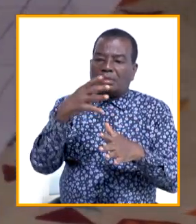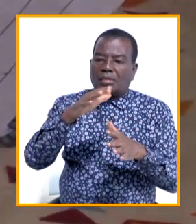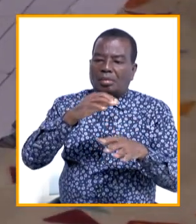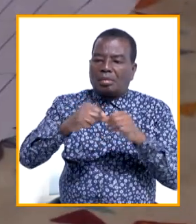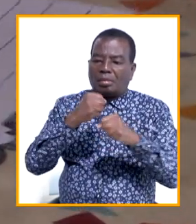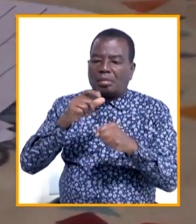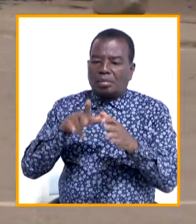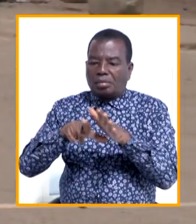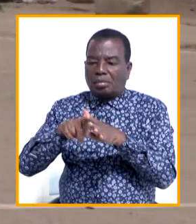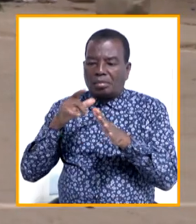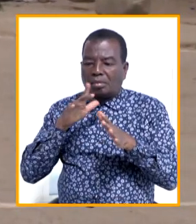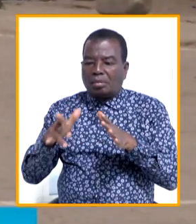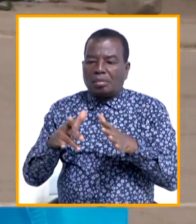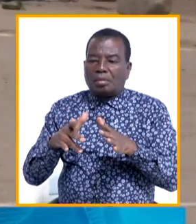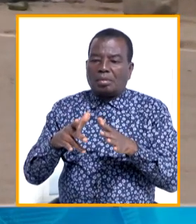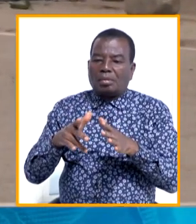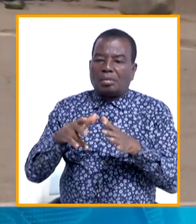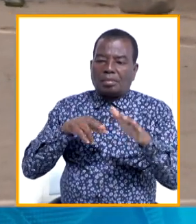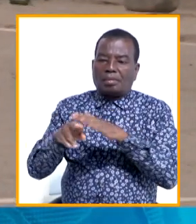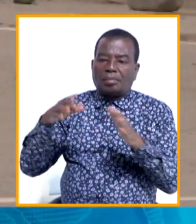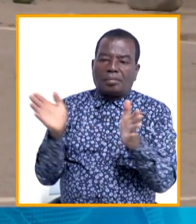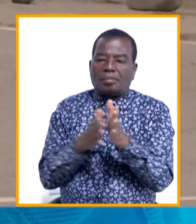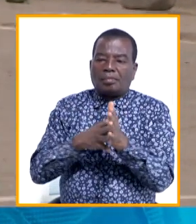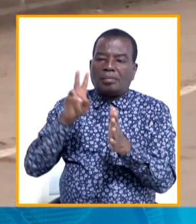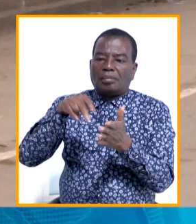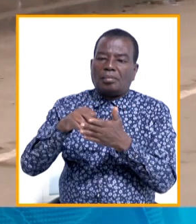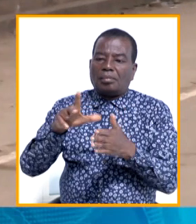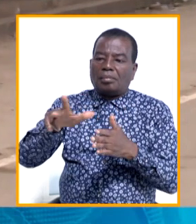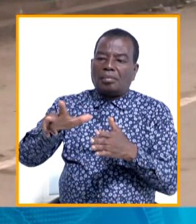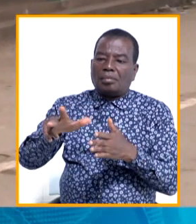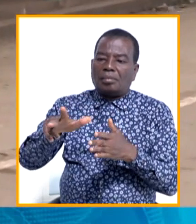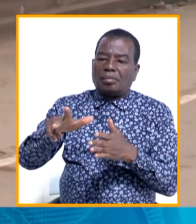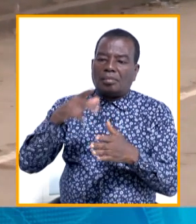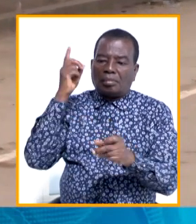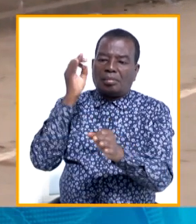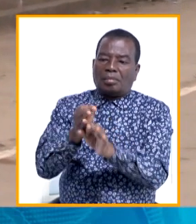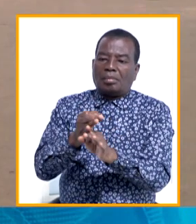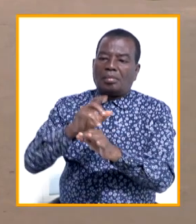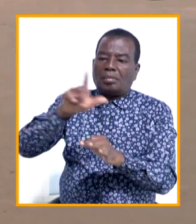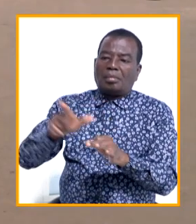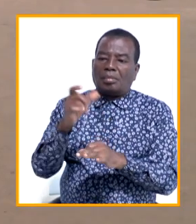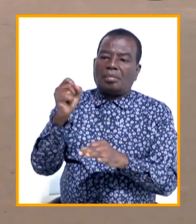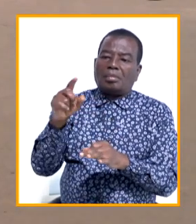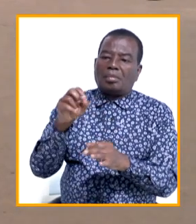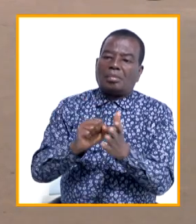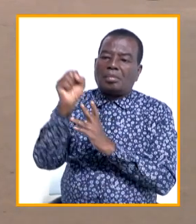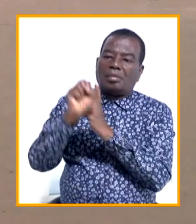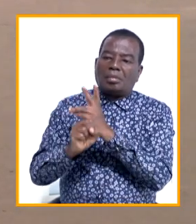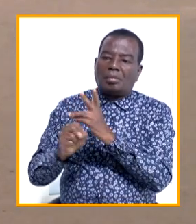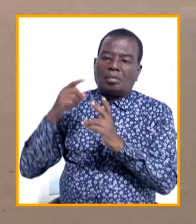pour le préscolaire la rentrée scolaire 2023-2024 est fissé au lundi 11